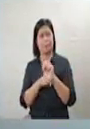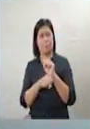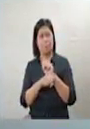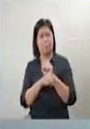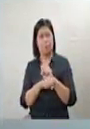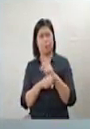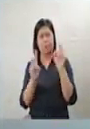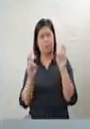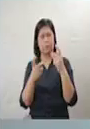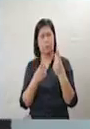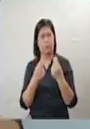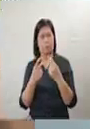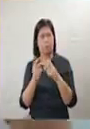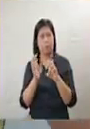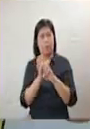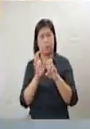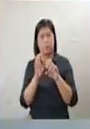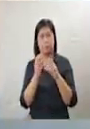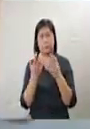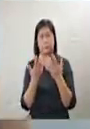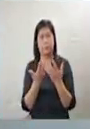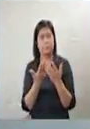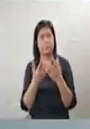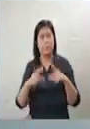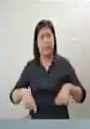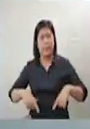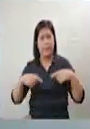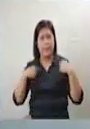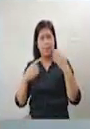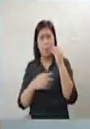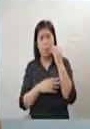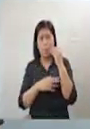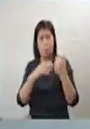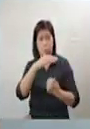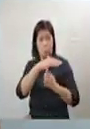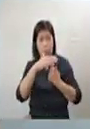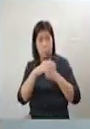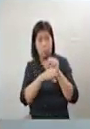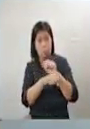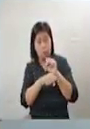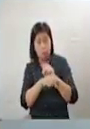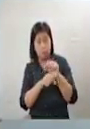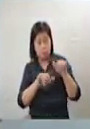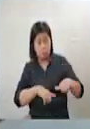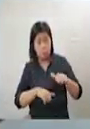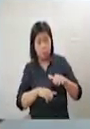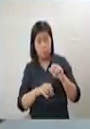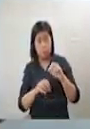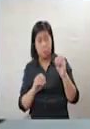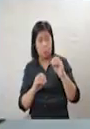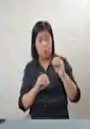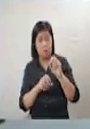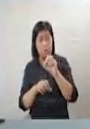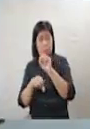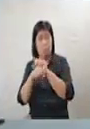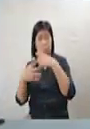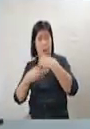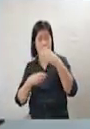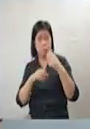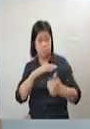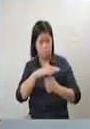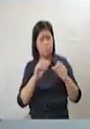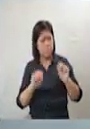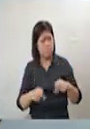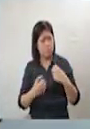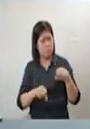makers sa mga korporasyon. Ayan na naman. Very important dun sa it takes you educate a